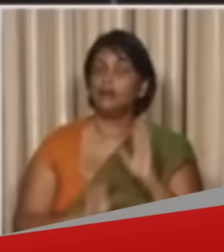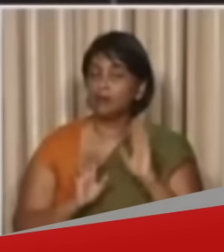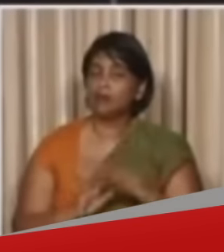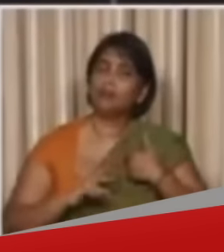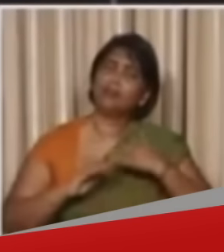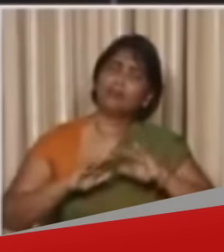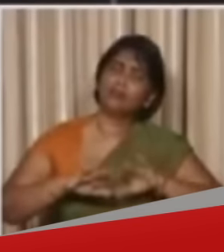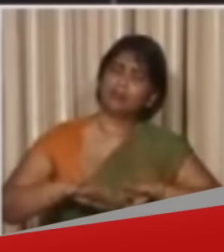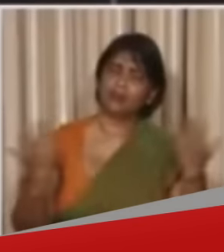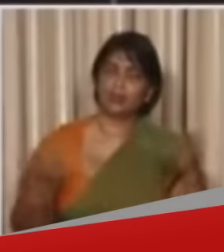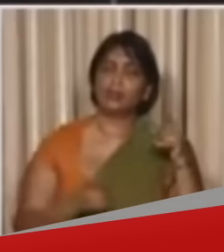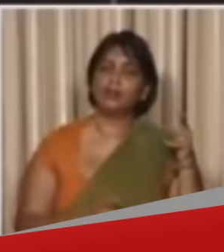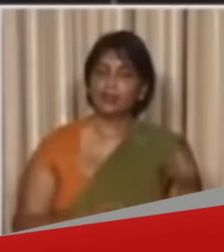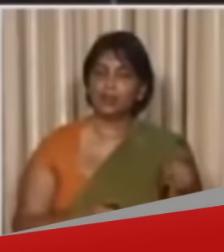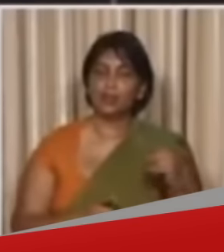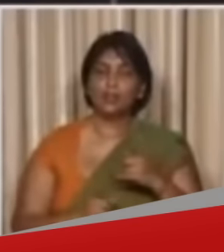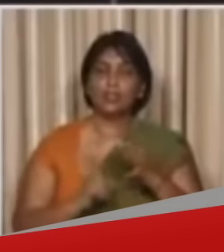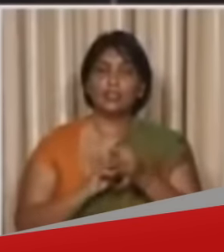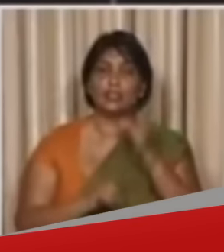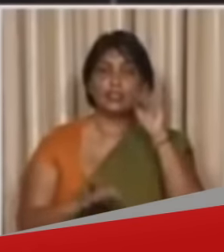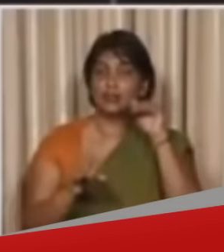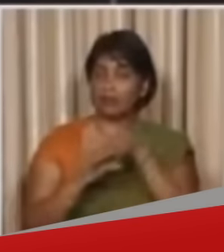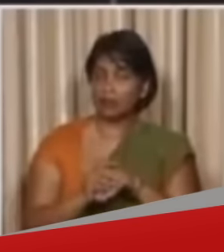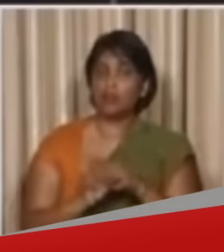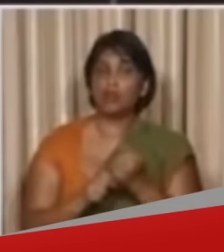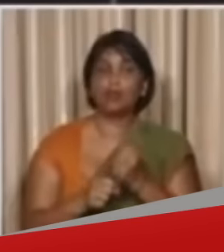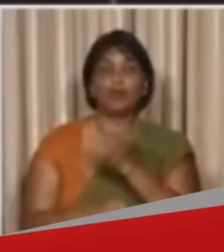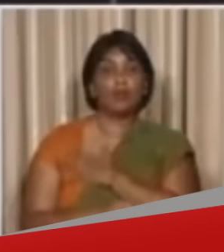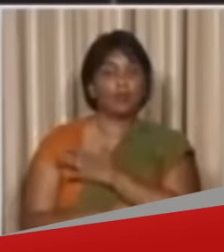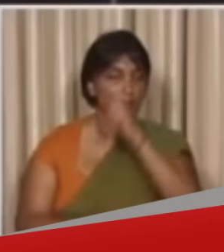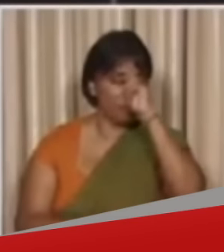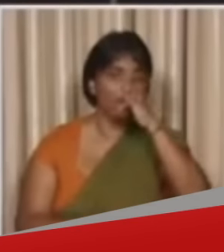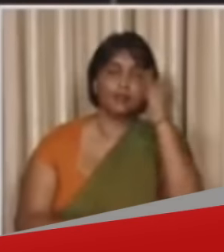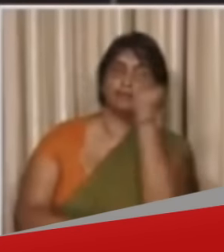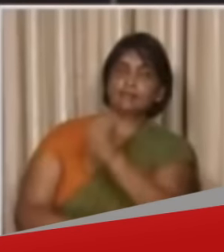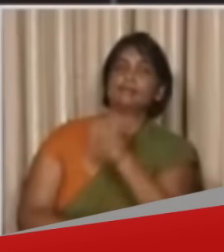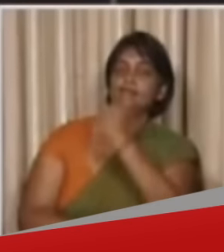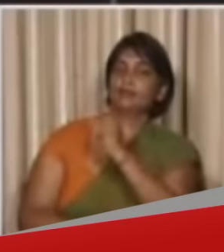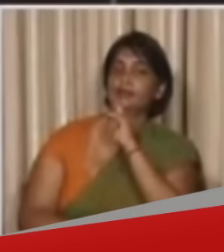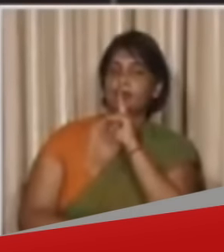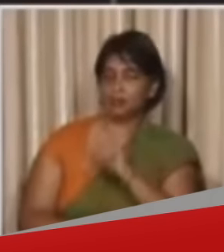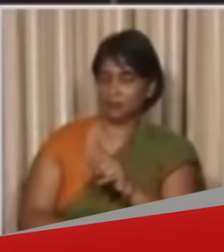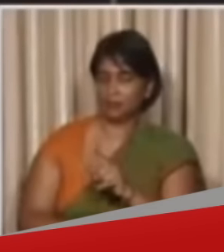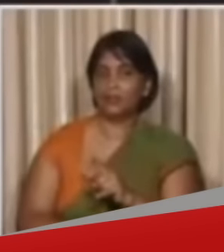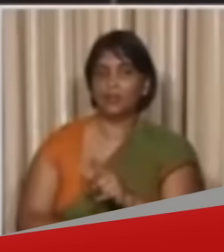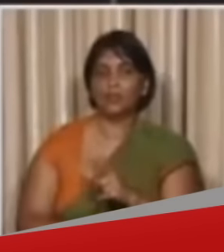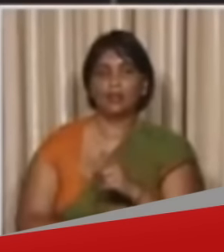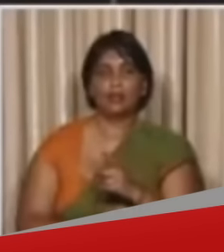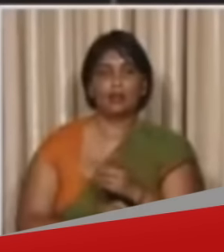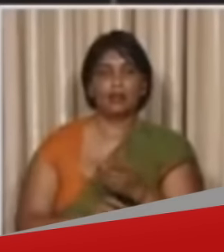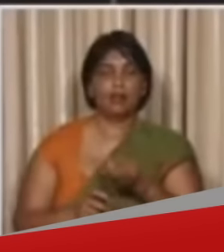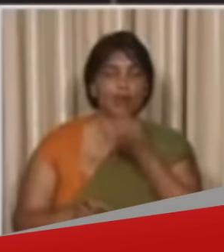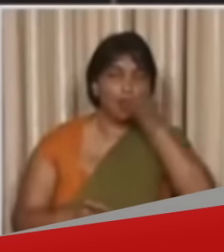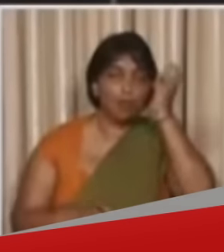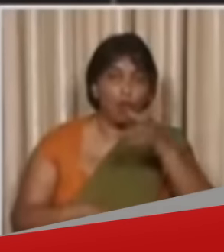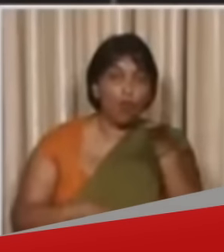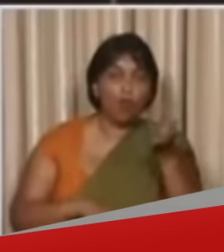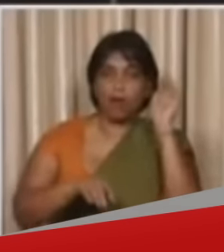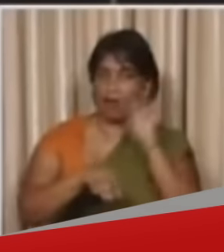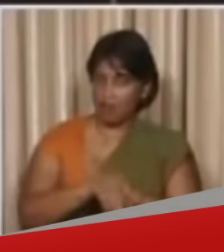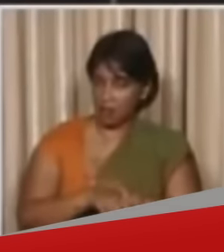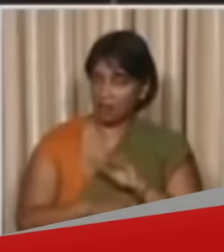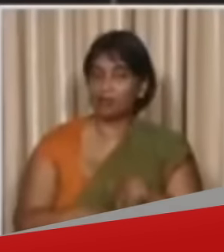නැති හිටපු ජනාධිපති ගෝඨාභය රාජපක්ෂ මහත්තයාට චෝදනාවක් එල්ල කරනවා. දැන් ගහපු මිනිස්සු අඳුරගෙන තියෙනවා,